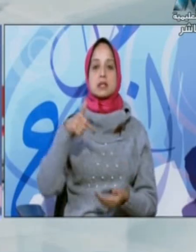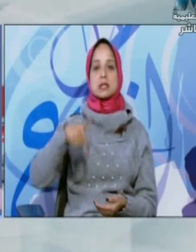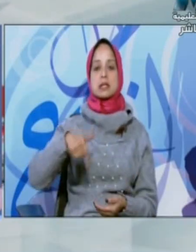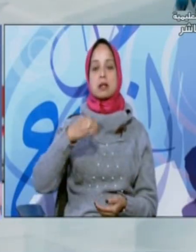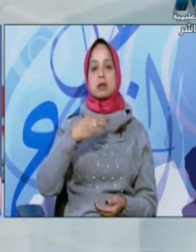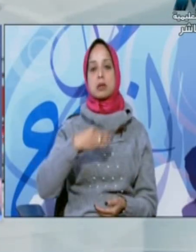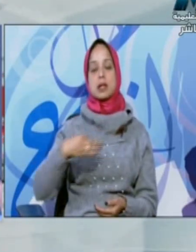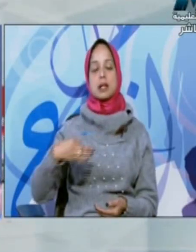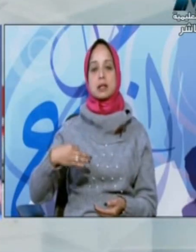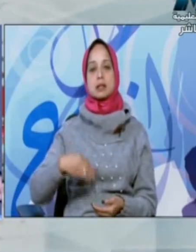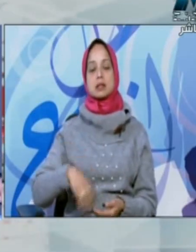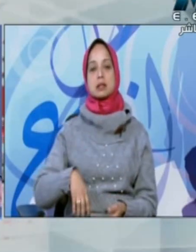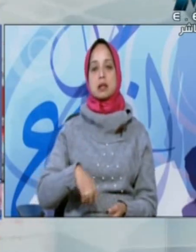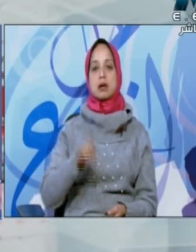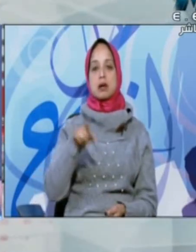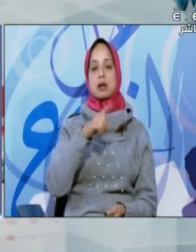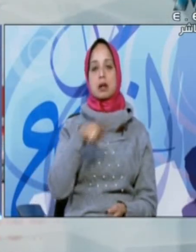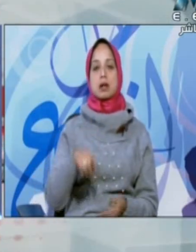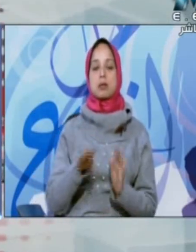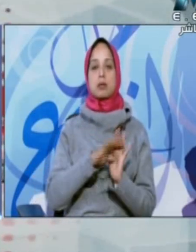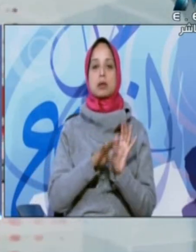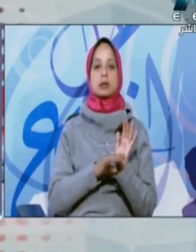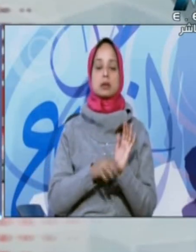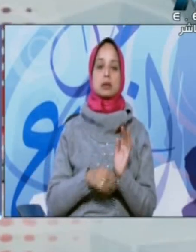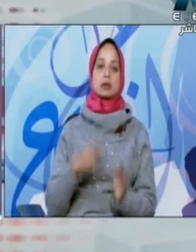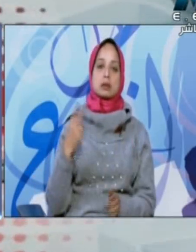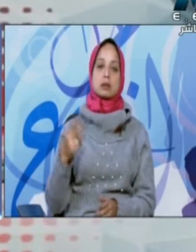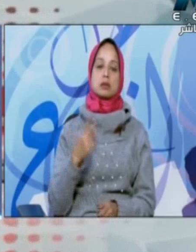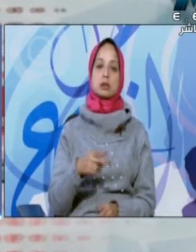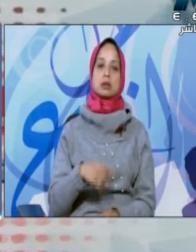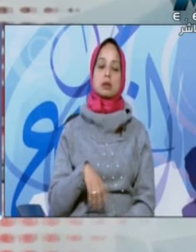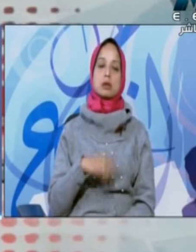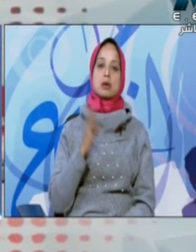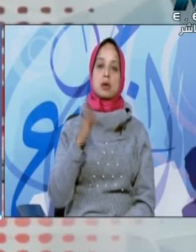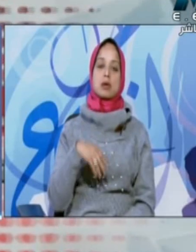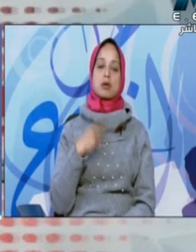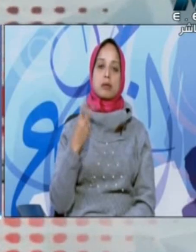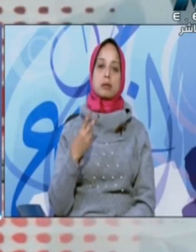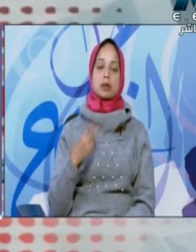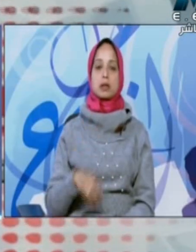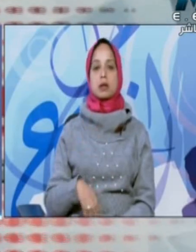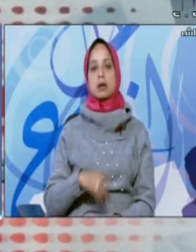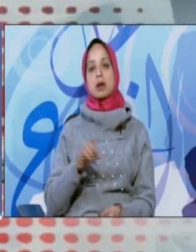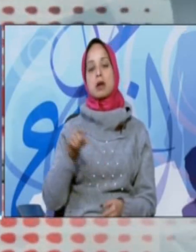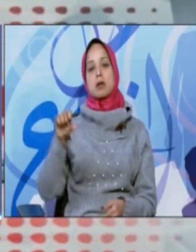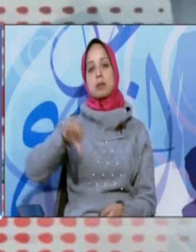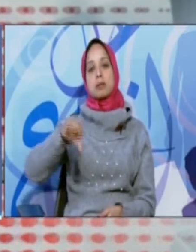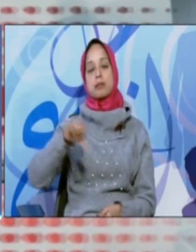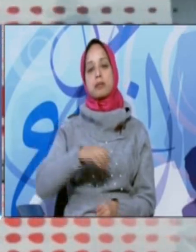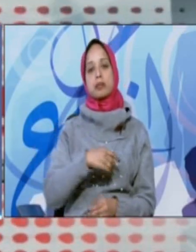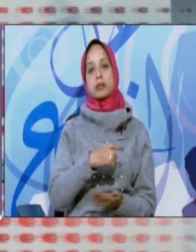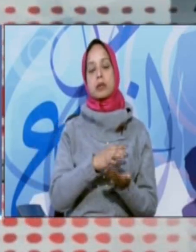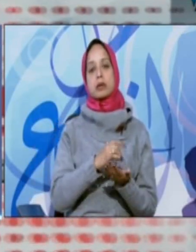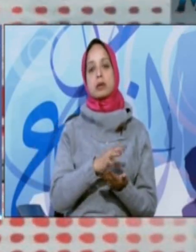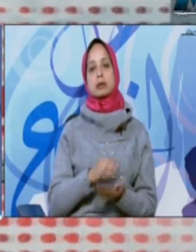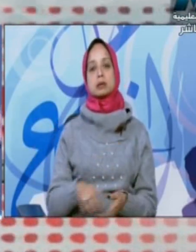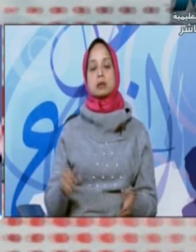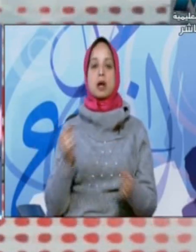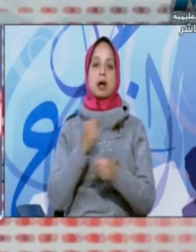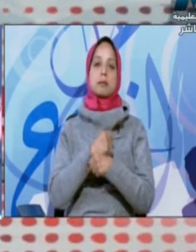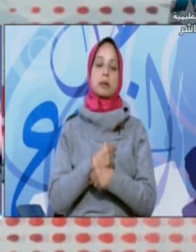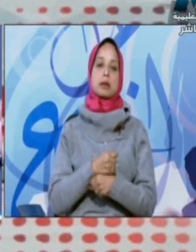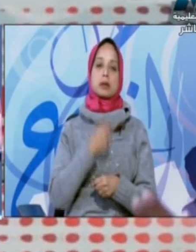28 فبراير 1922 واعلان الحمايه البريطانيه على مصر مره اخرى واستبداد